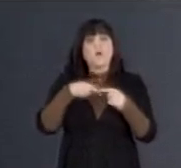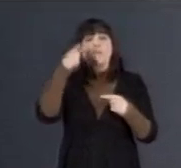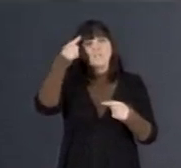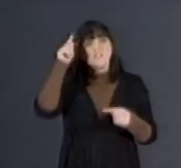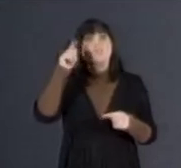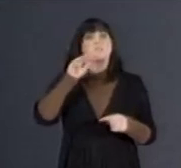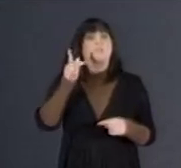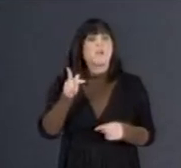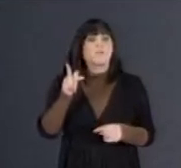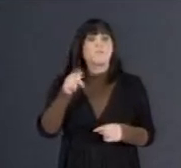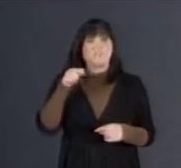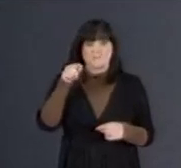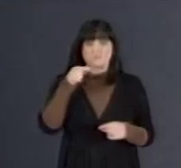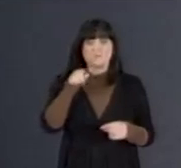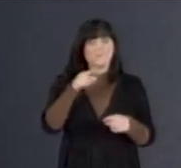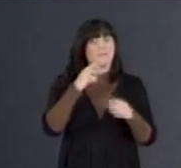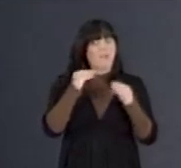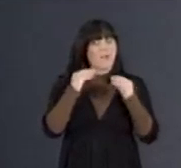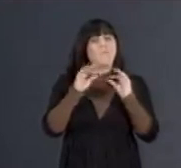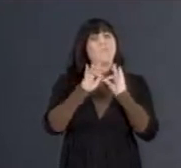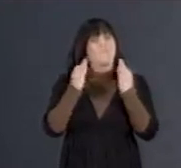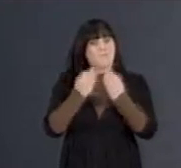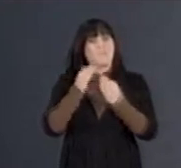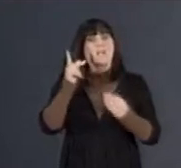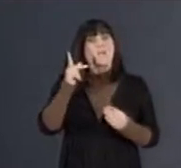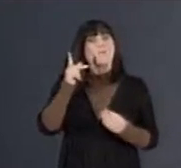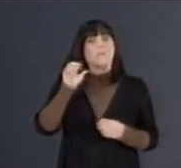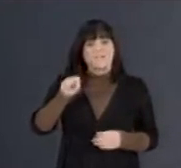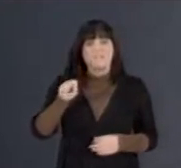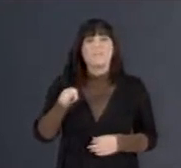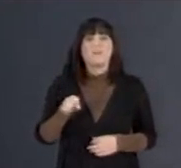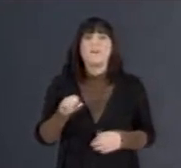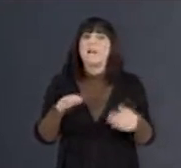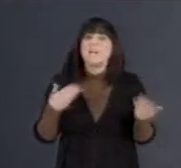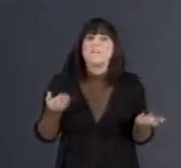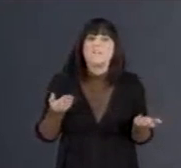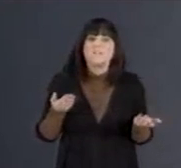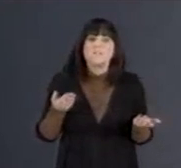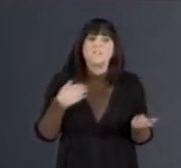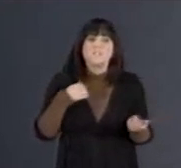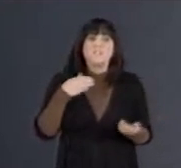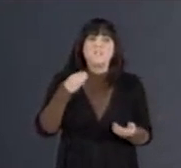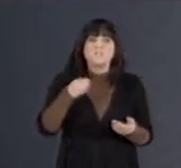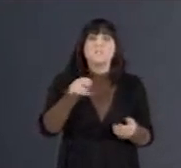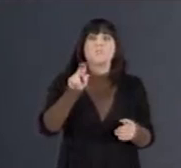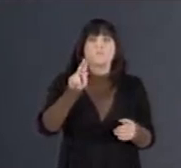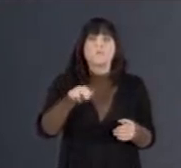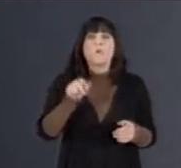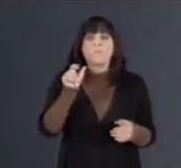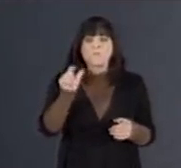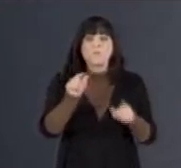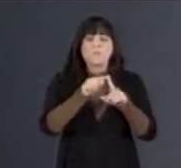– Doveden tickelem t' foko ħ – N bey-mahal zeigt her, the of Thank esquem — –Hum Man Dijeg mijs bitjadles mun universal.